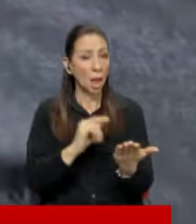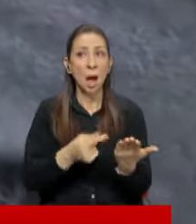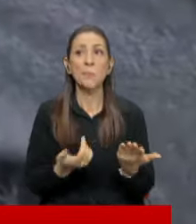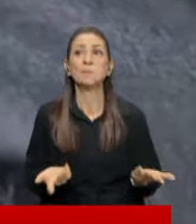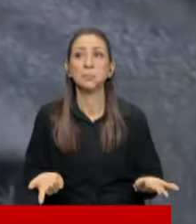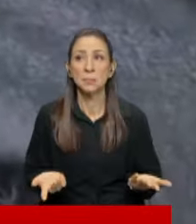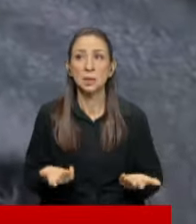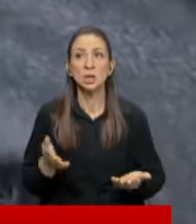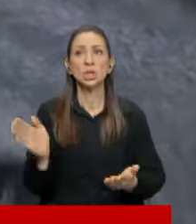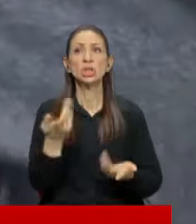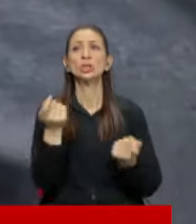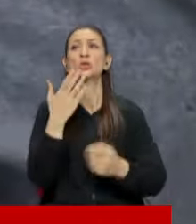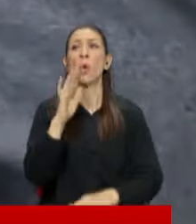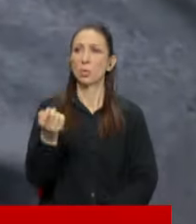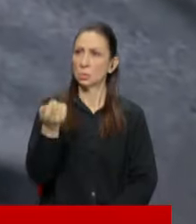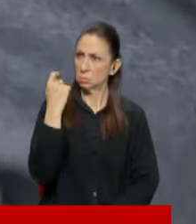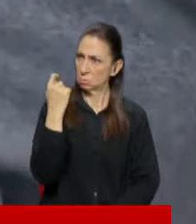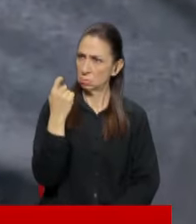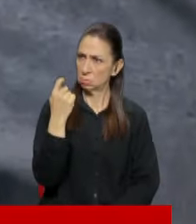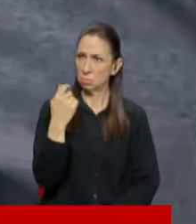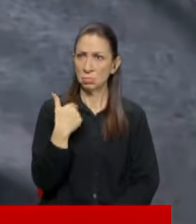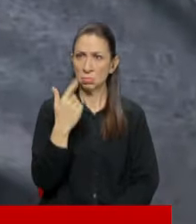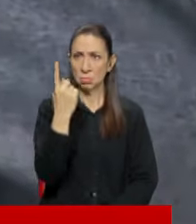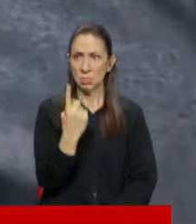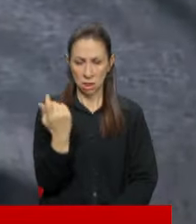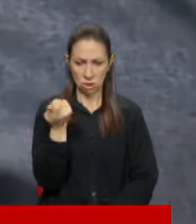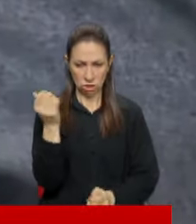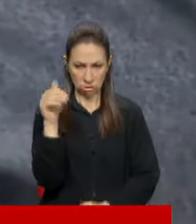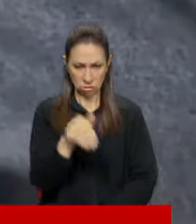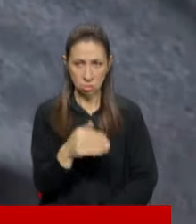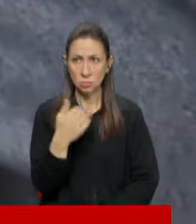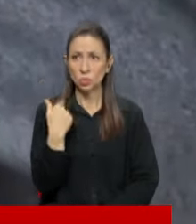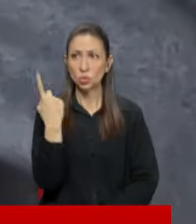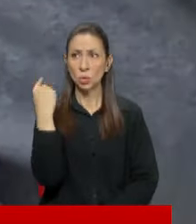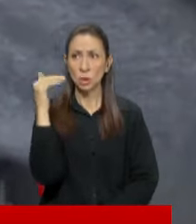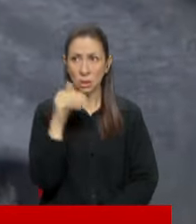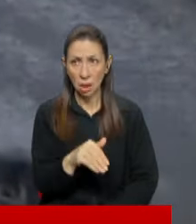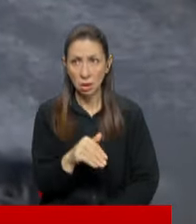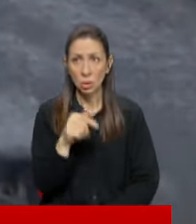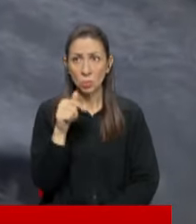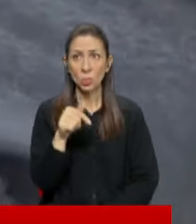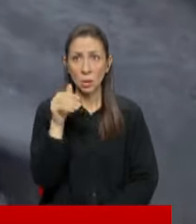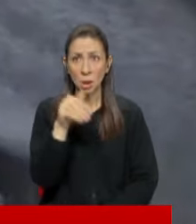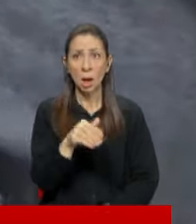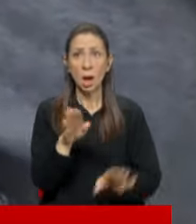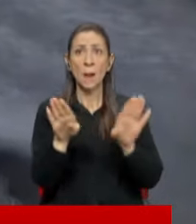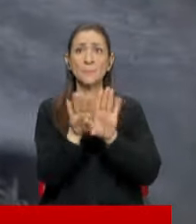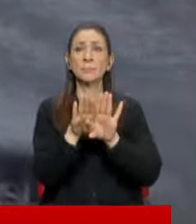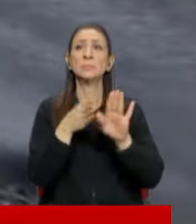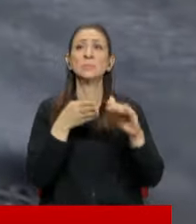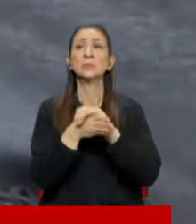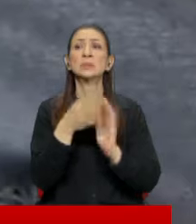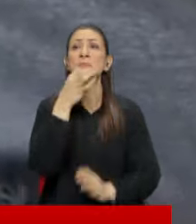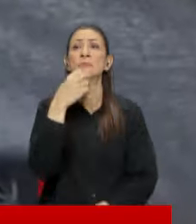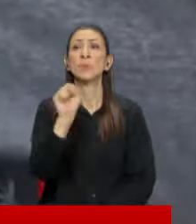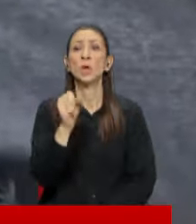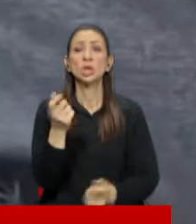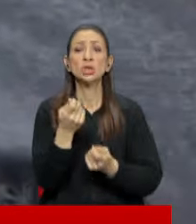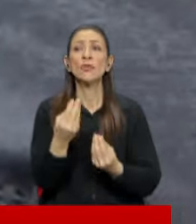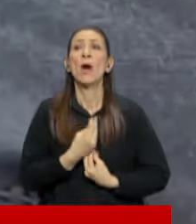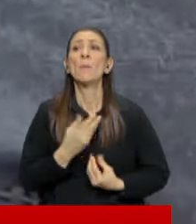imzalatmadan. Gidin iş yok dediler. Biz ayın birinde gelin iş var dediler. Biz dün geldik, bugün geldik, kapıları kapattılar, gittiler. Ne